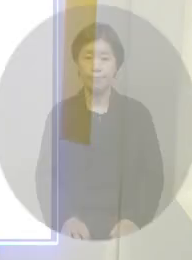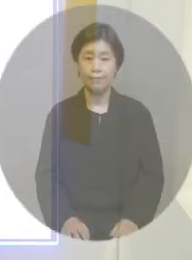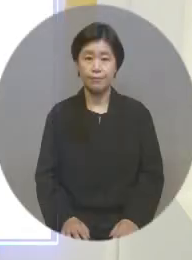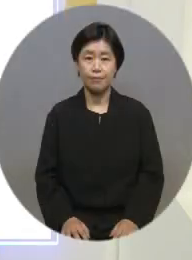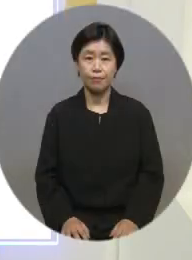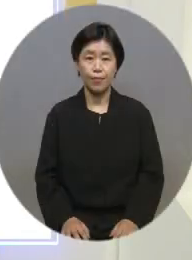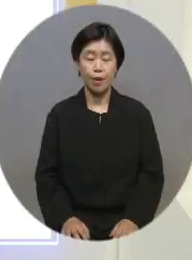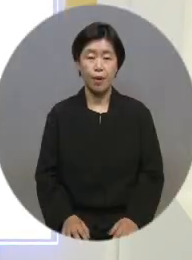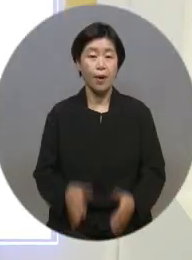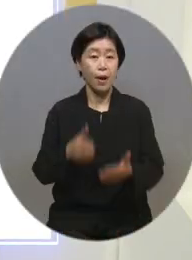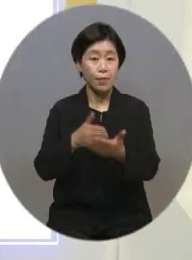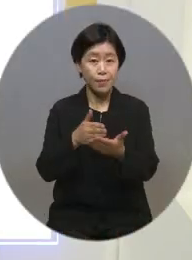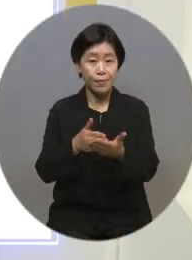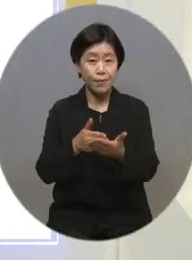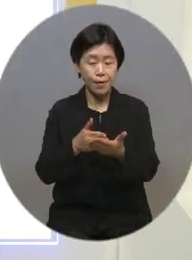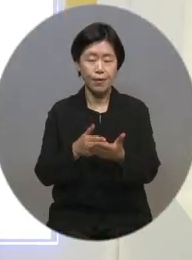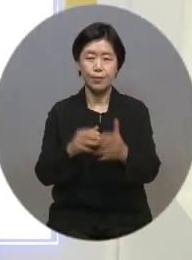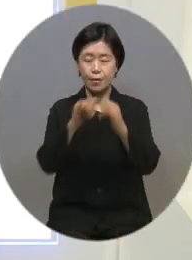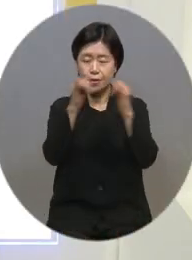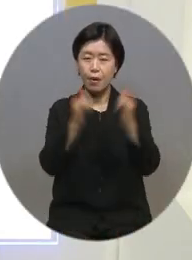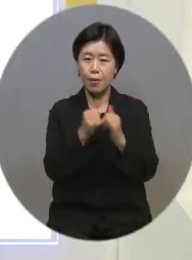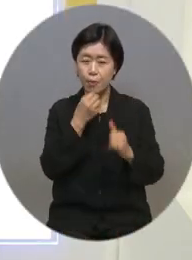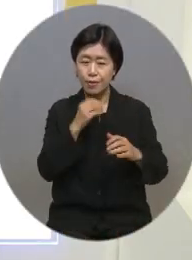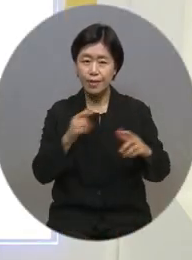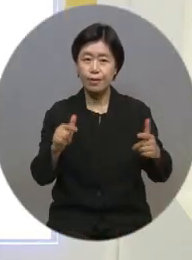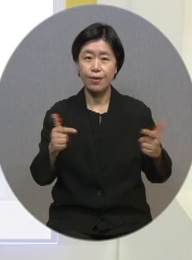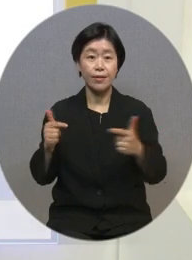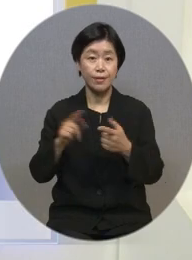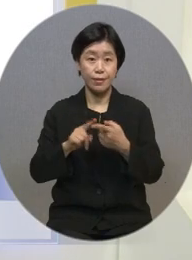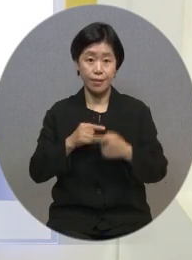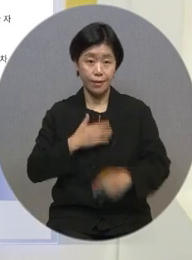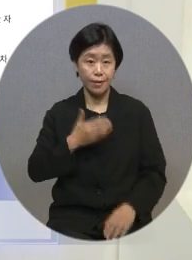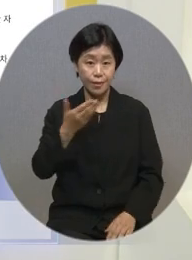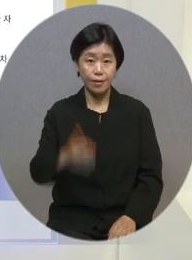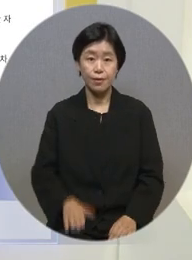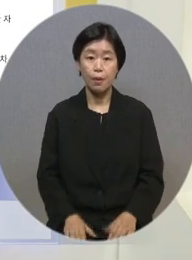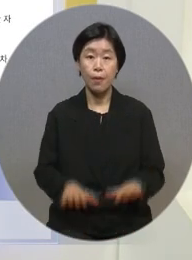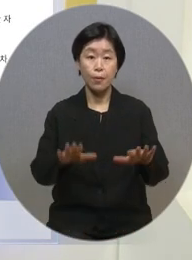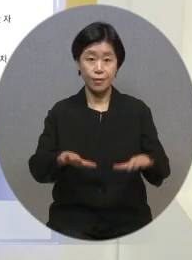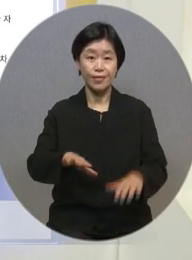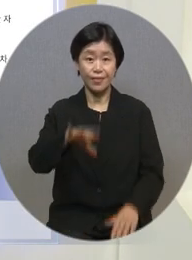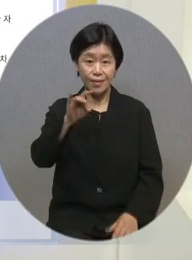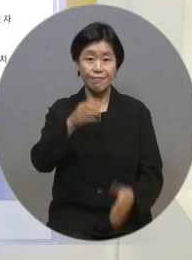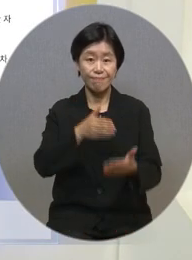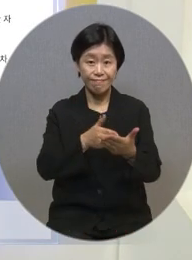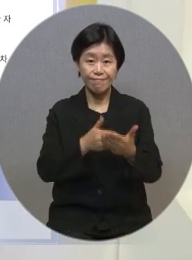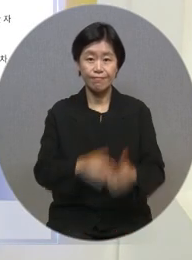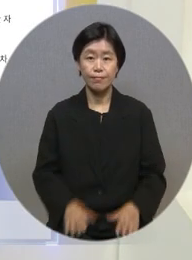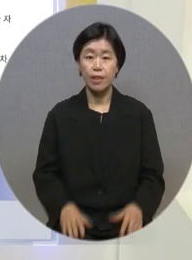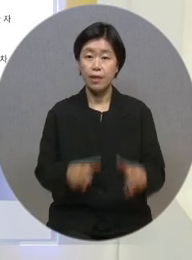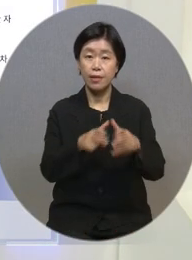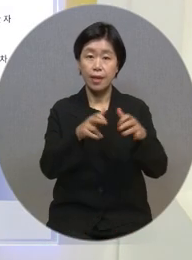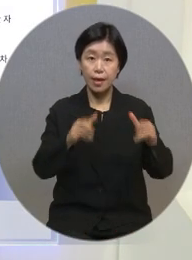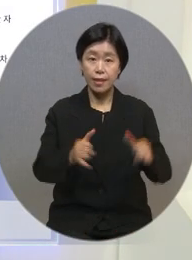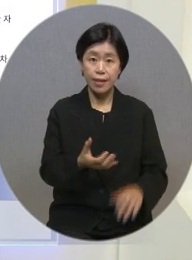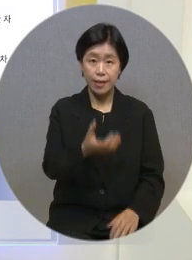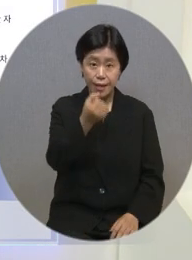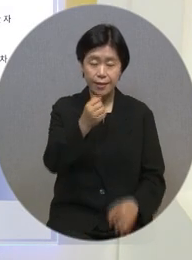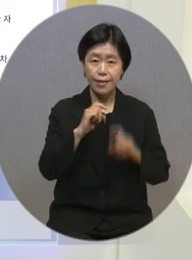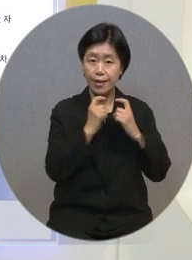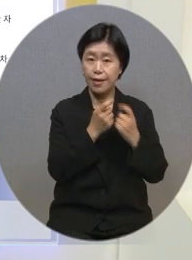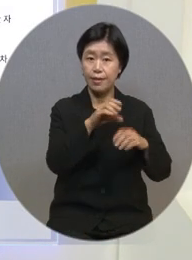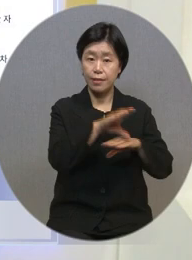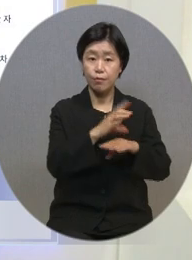웰페어 뉴스와 함께 사회복지의 이슈를 만나봅니다 오늘 첫 번째 기사입니다 아 장애인이 소유한 차량뿐만